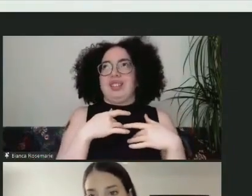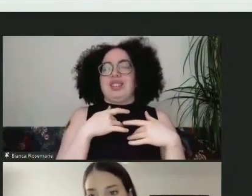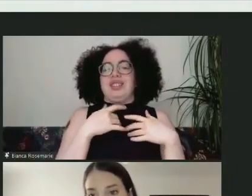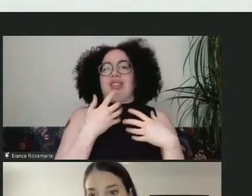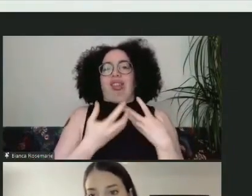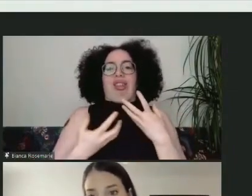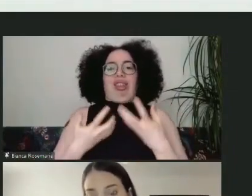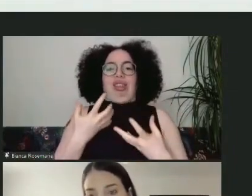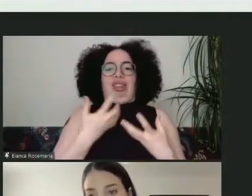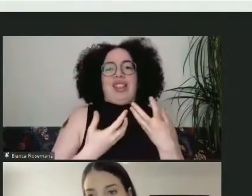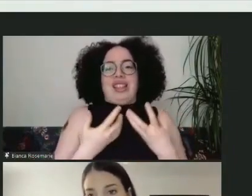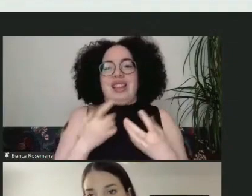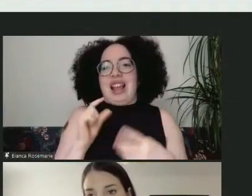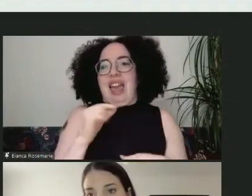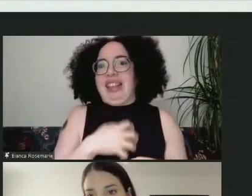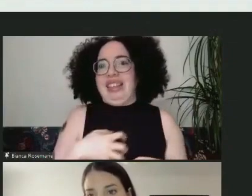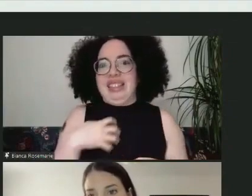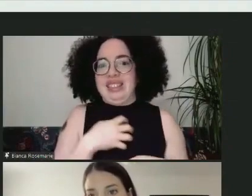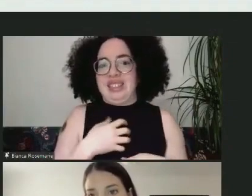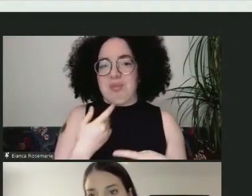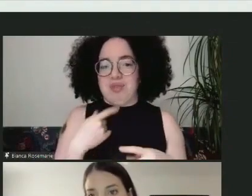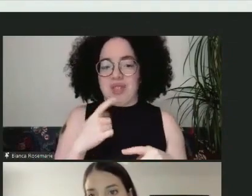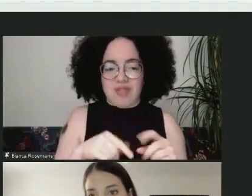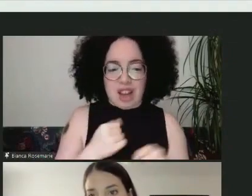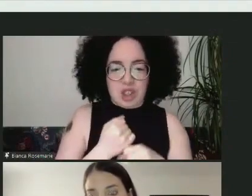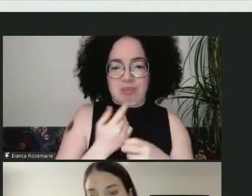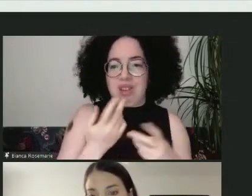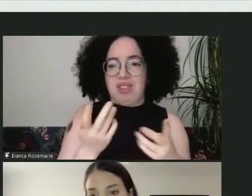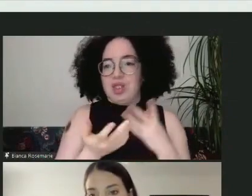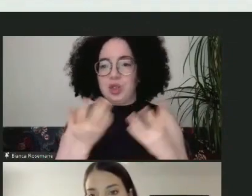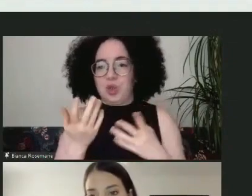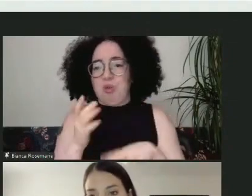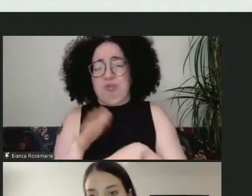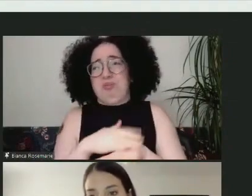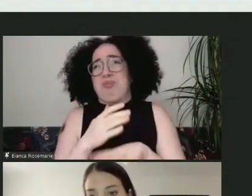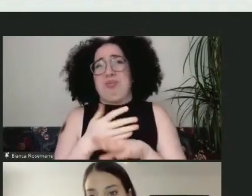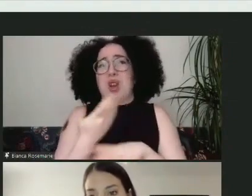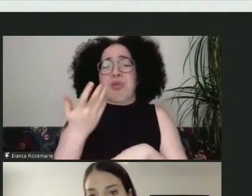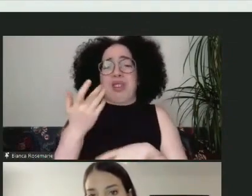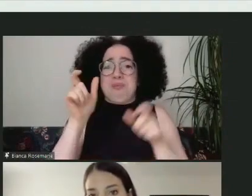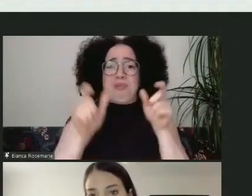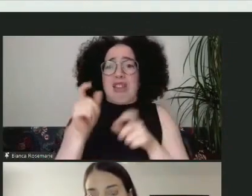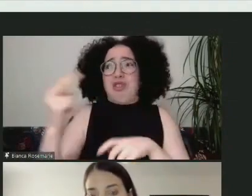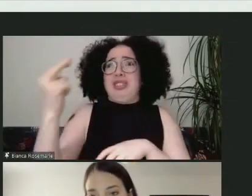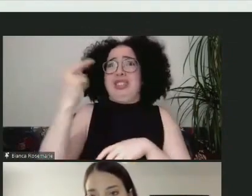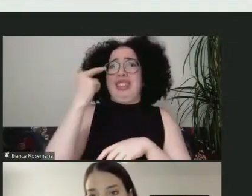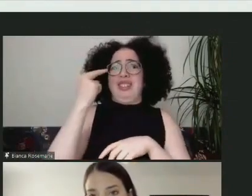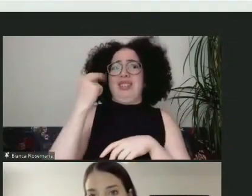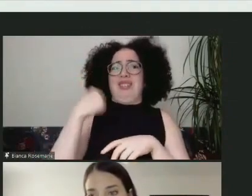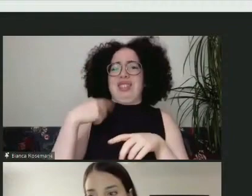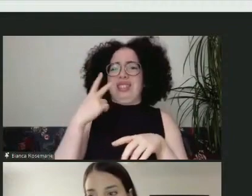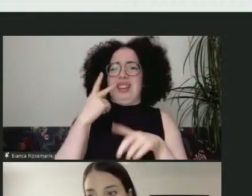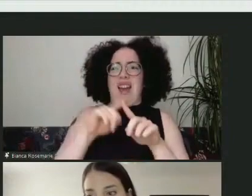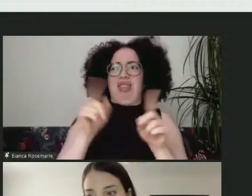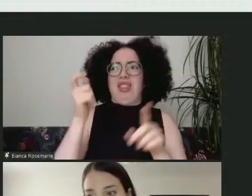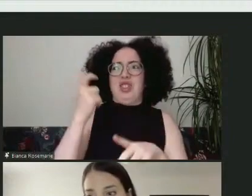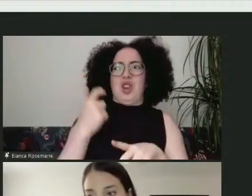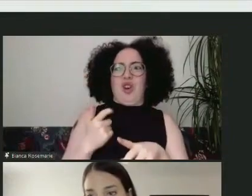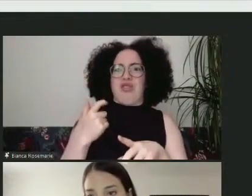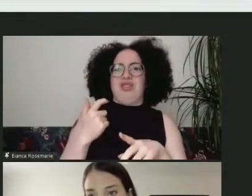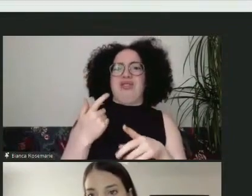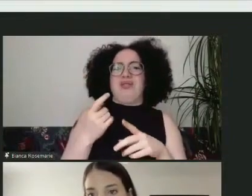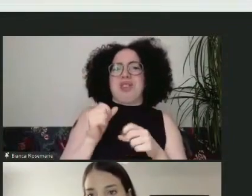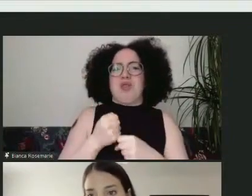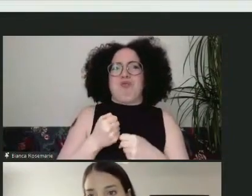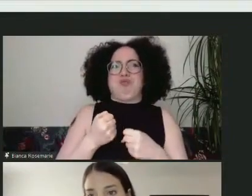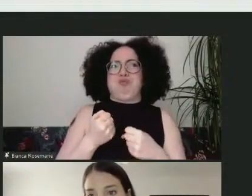habe ich auch persönlich genommen und habe mir gedacht, okay, oh Gott, ja, so das war für mich jetzt auch, hat das viel negative Stimmung erzeugt, ja, auch wie mich die